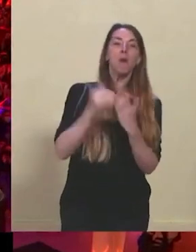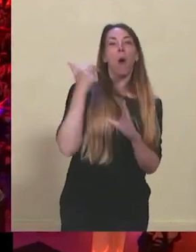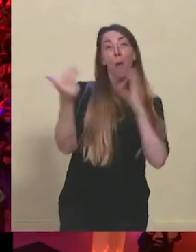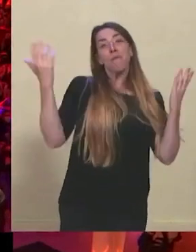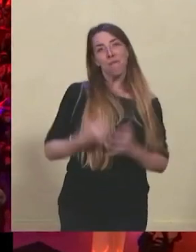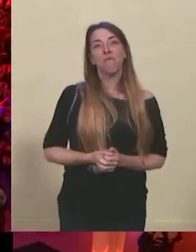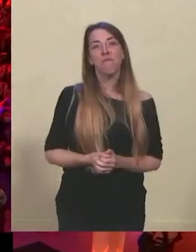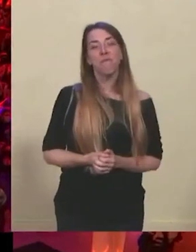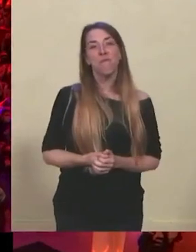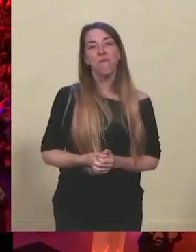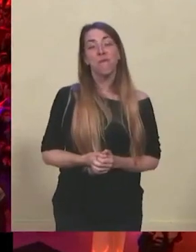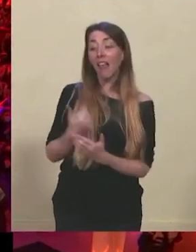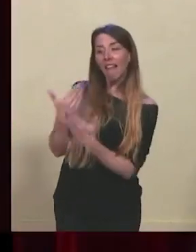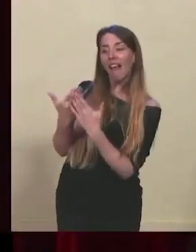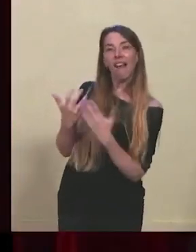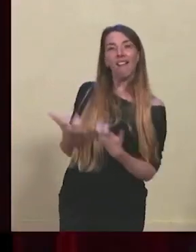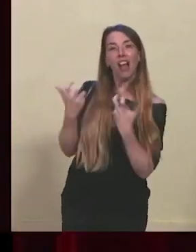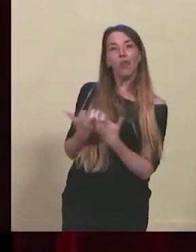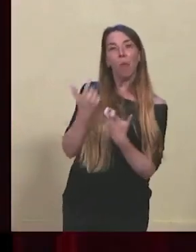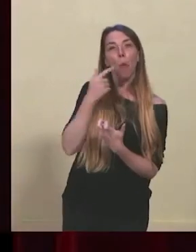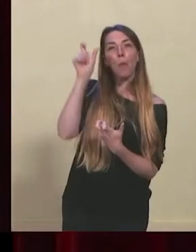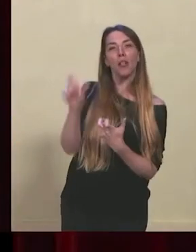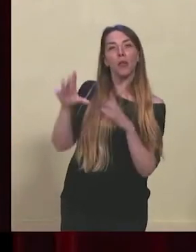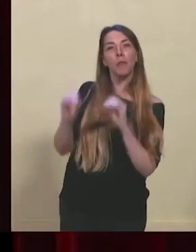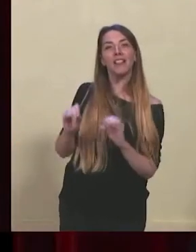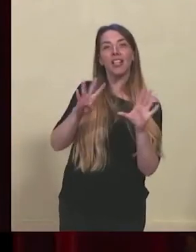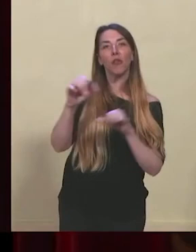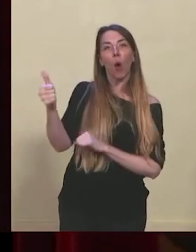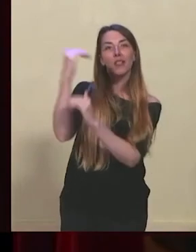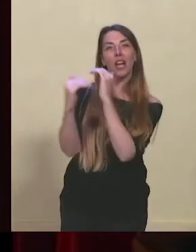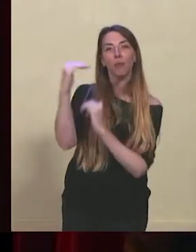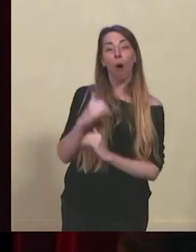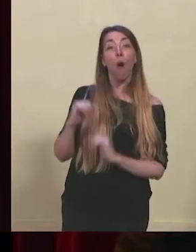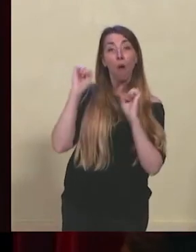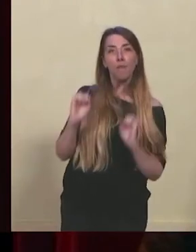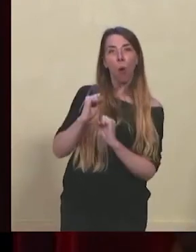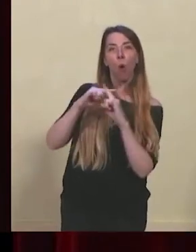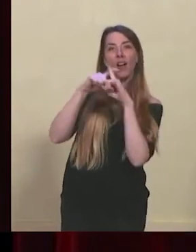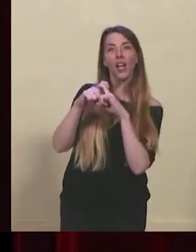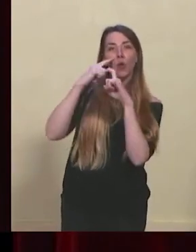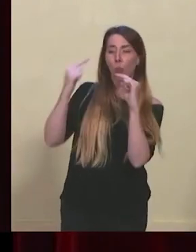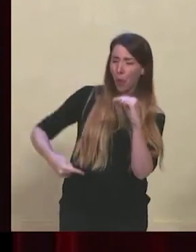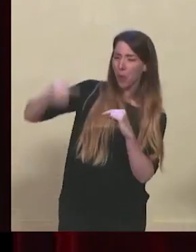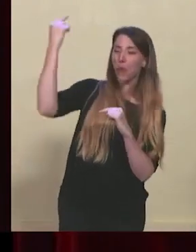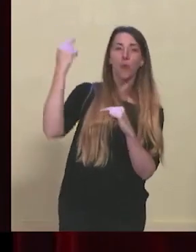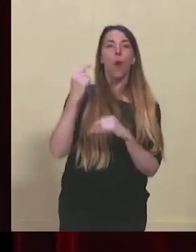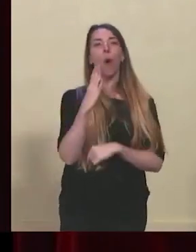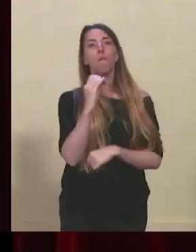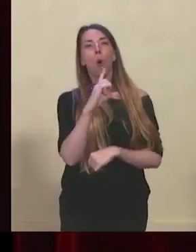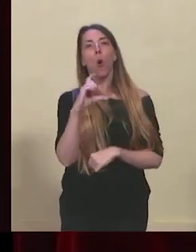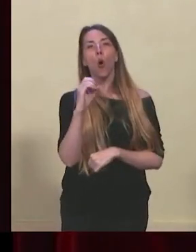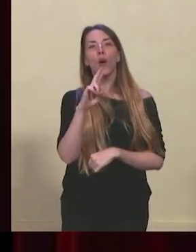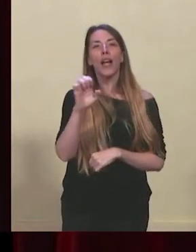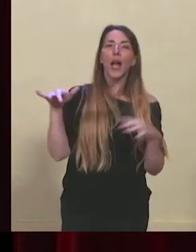Alors ça, c'est l'exemple du 91e. On pourrait faire ça sur tout le monde, hein, sur Bolloré, sur Bouygues, hein,